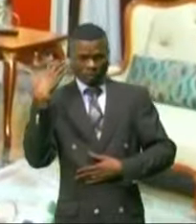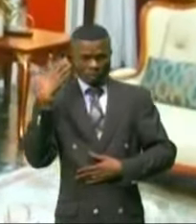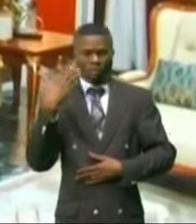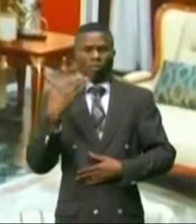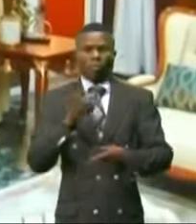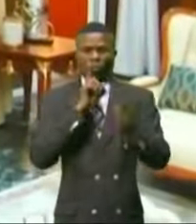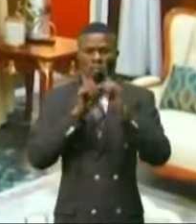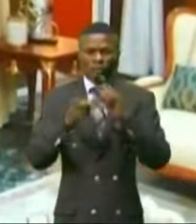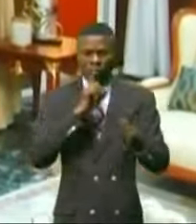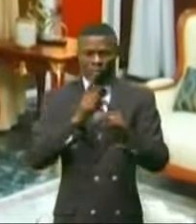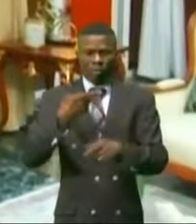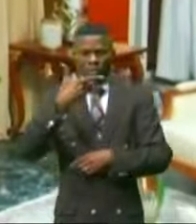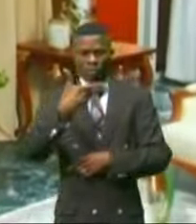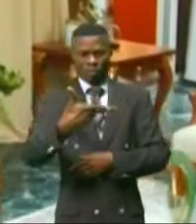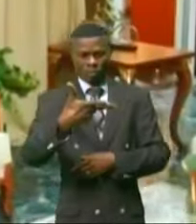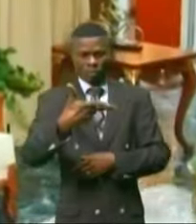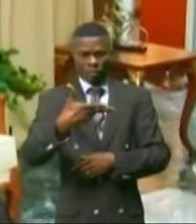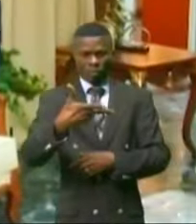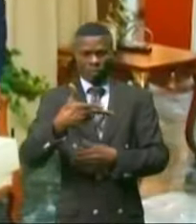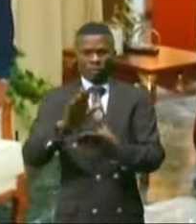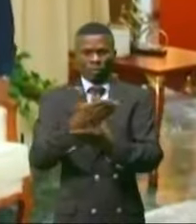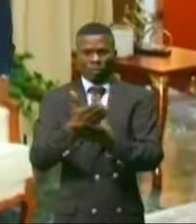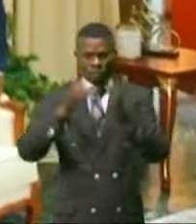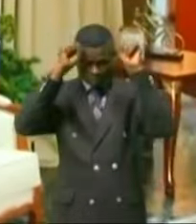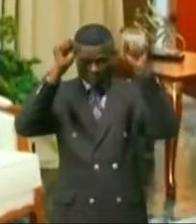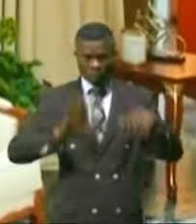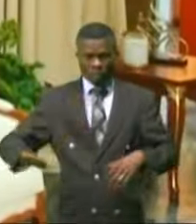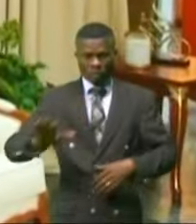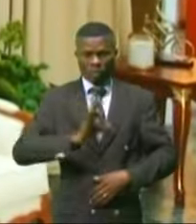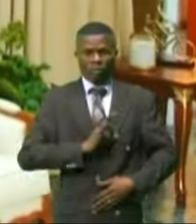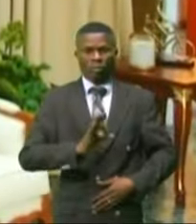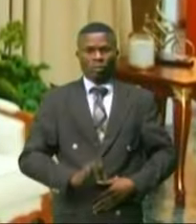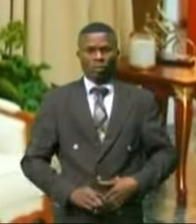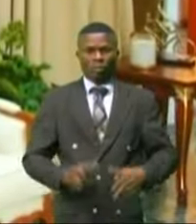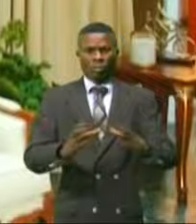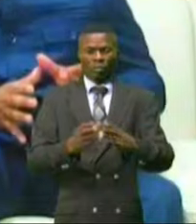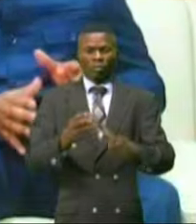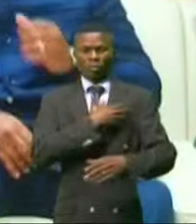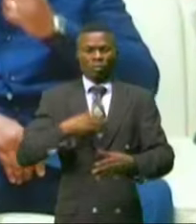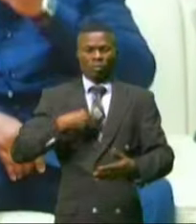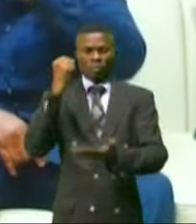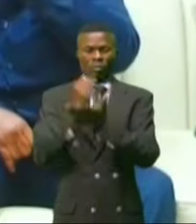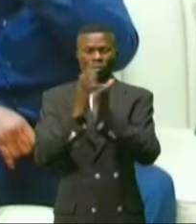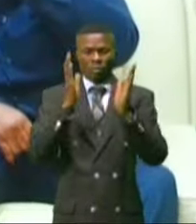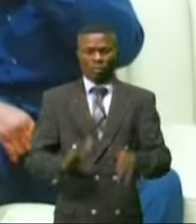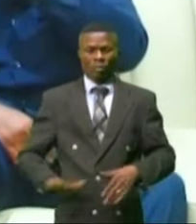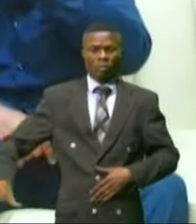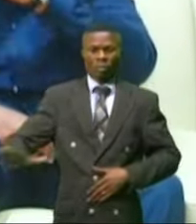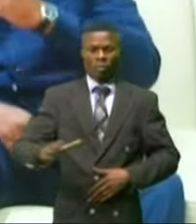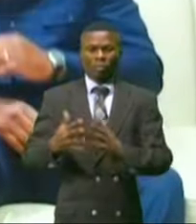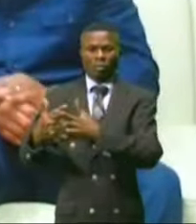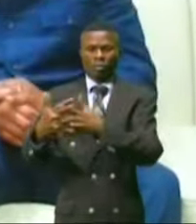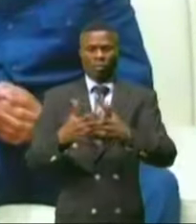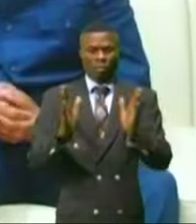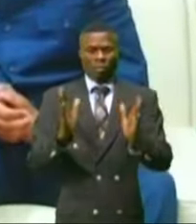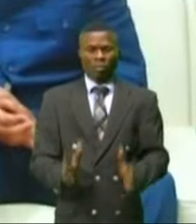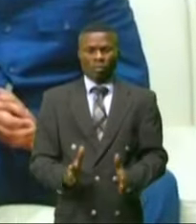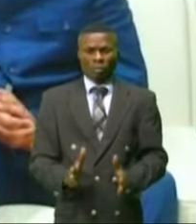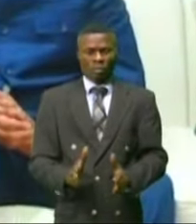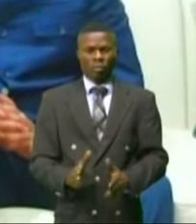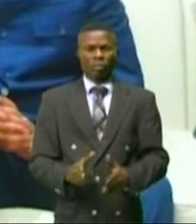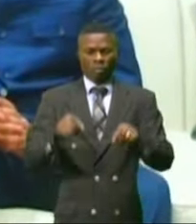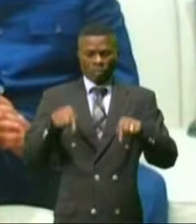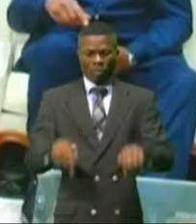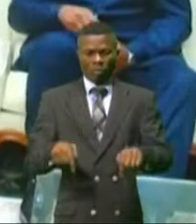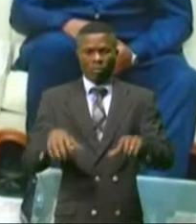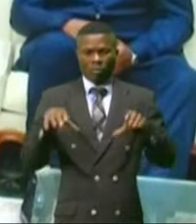centre des échanges ce mercredi entre le président de la République, Félix-Antoine Tshisekedi Tshilombo, et l'ambassadrice des États-Unis d'Amérique en poste